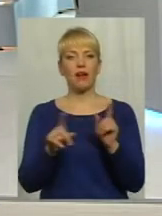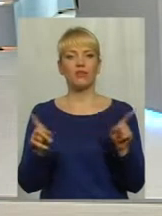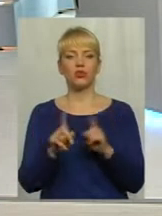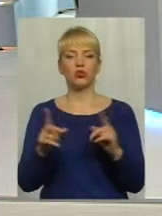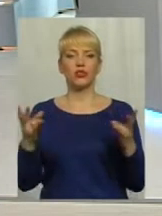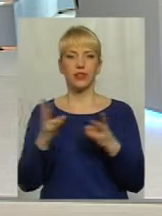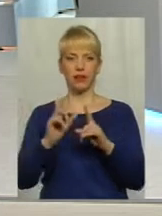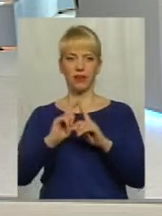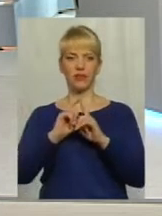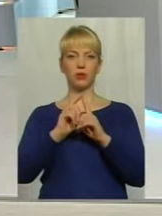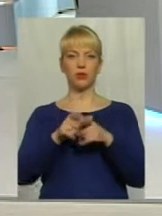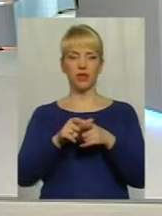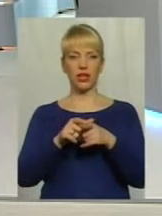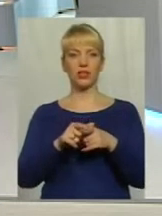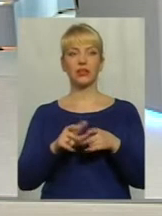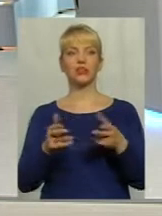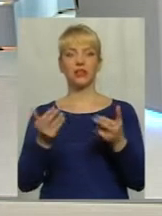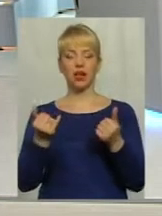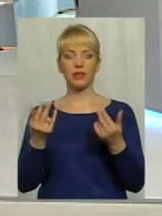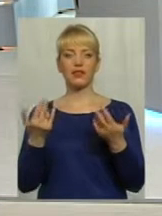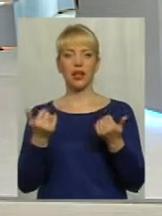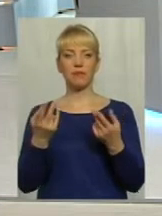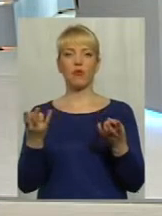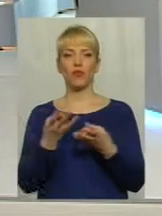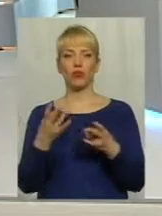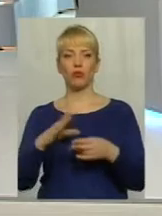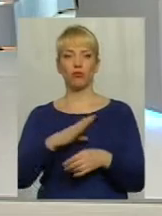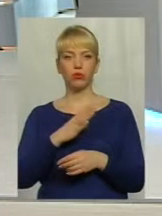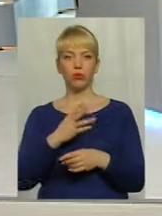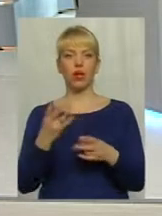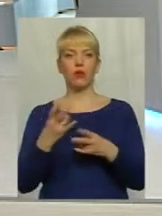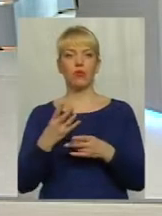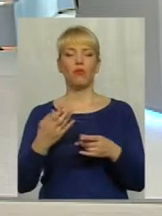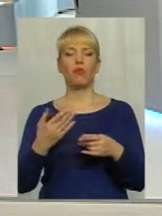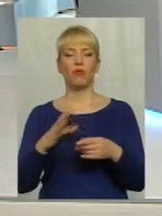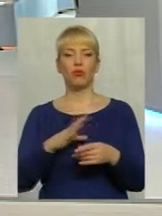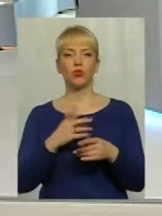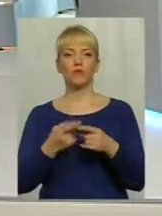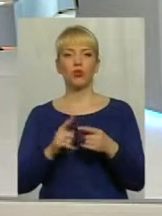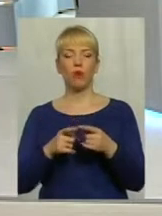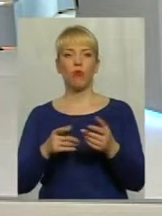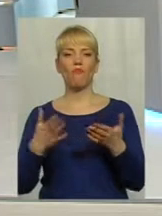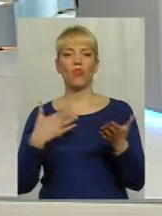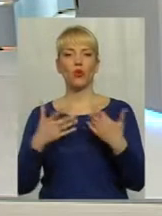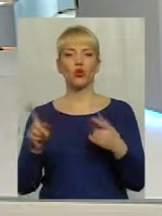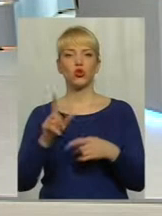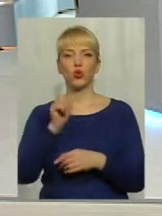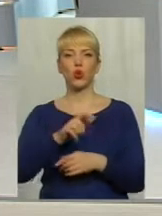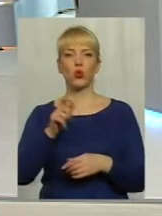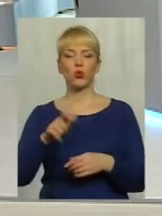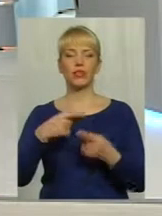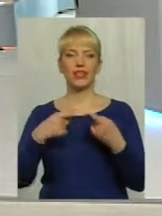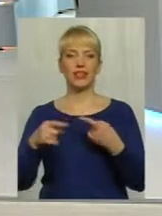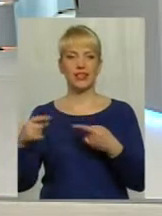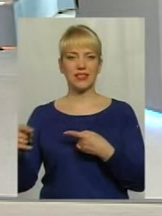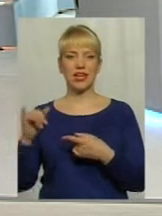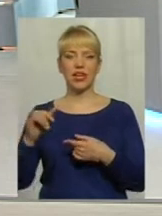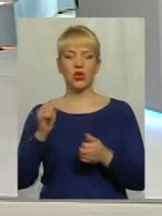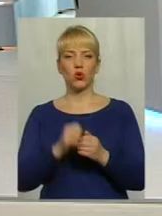відповідати. Зрозуміло, що так вона має бути. То має бути в тому відношенні, що люди різні, і кожен